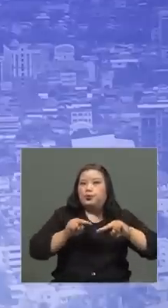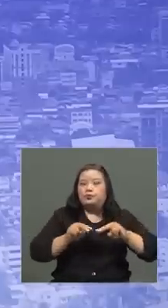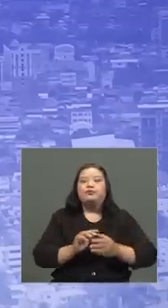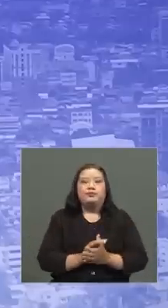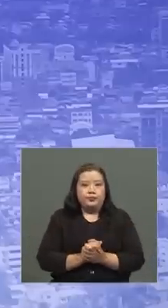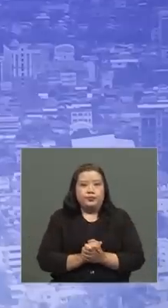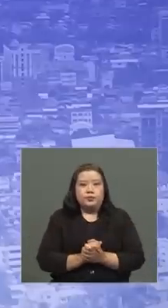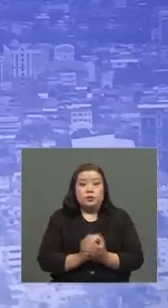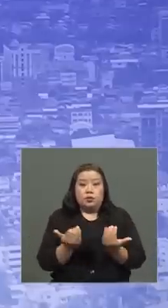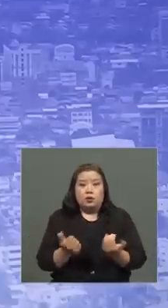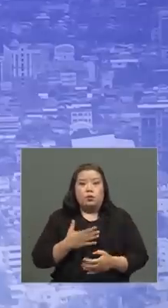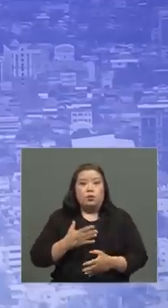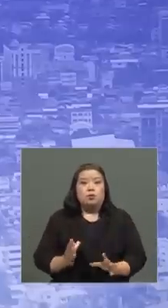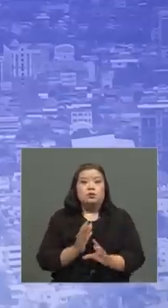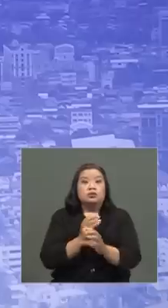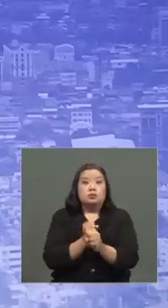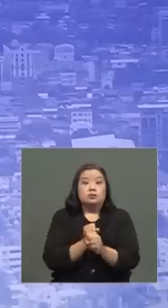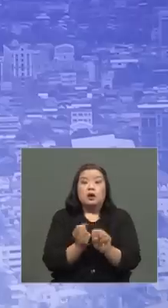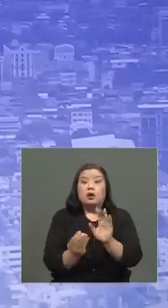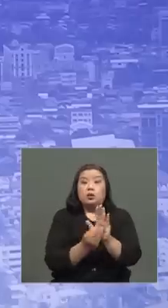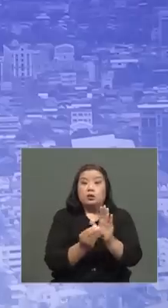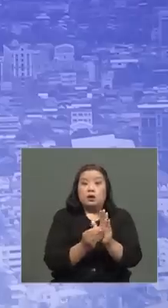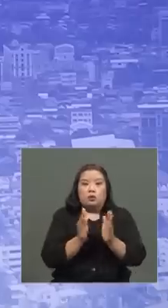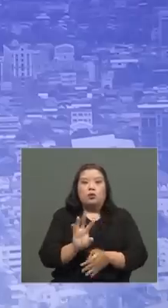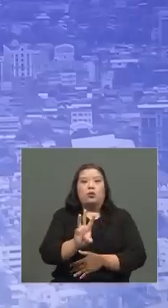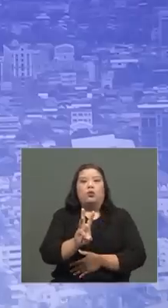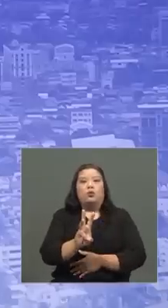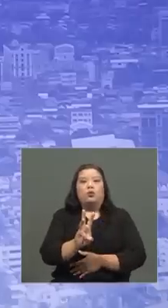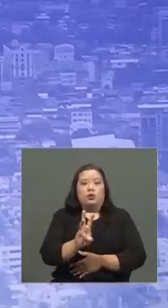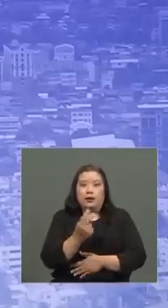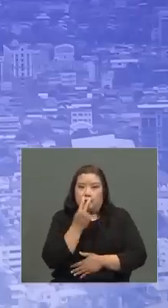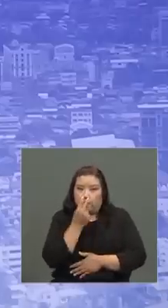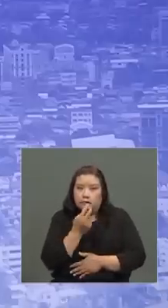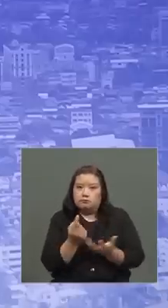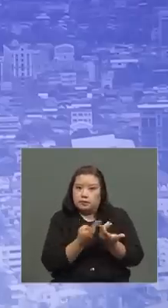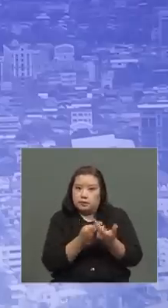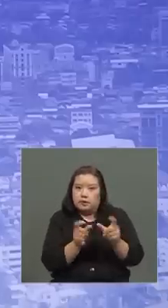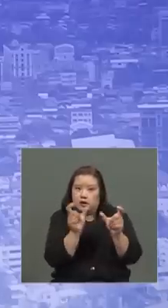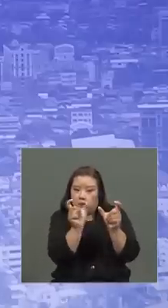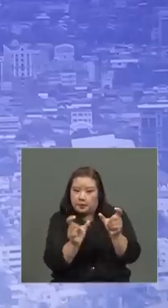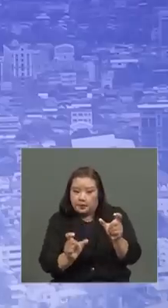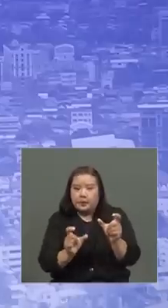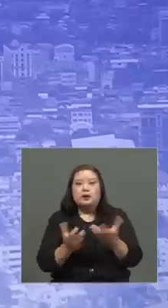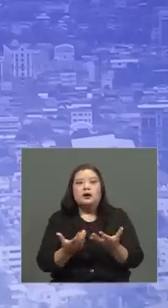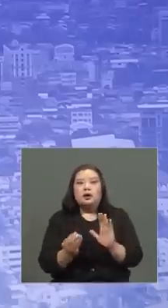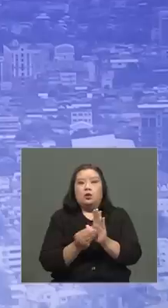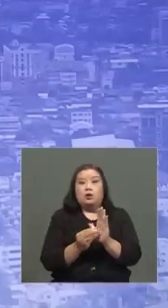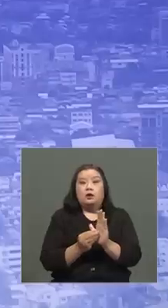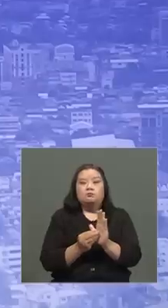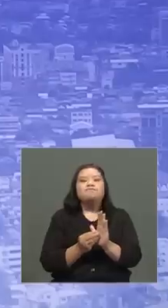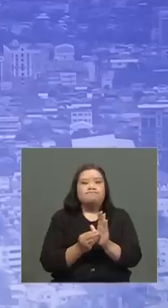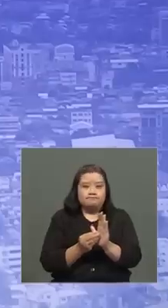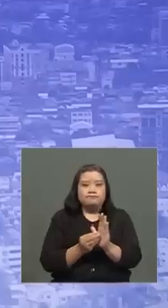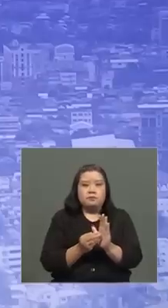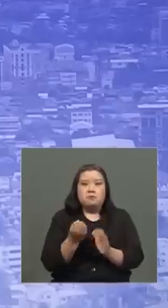อามาโดยสรุปตรงนี้ก็อยู่ในกรุงเทพฯทั้งหมด 6รายตามสถิติก็คือกรุงเทพมหานครมีCapeสูงสุดนะครับ